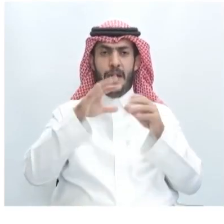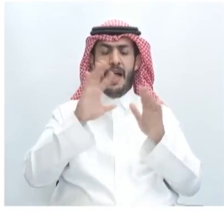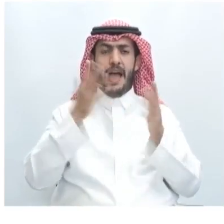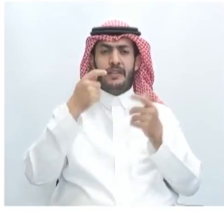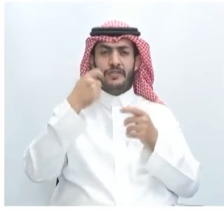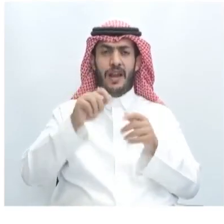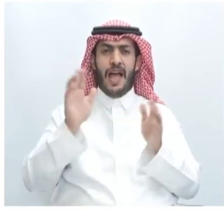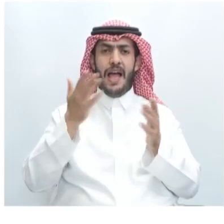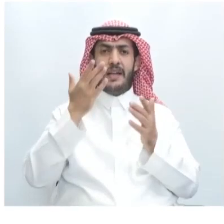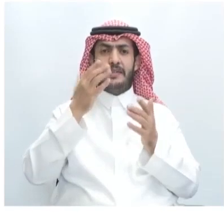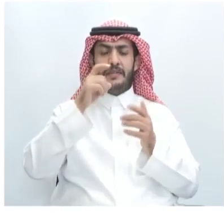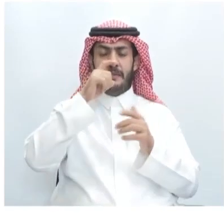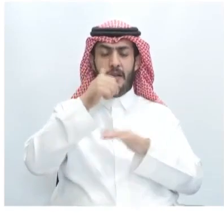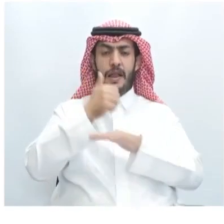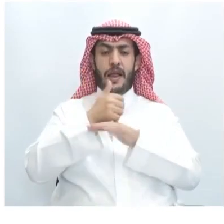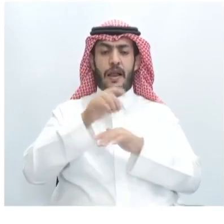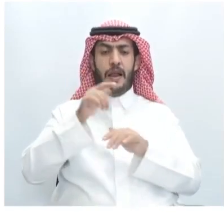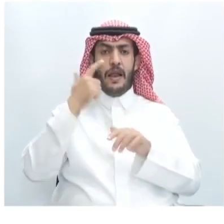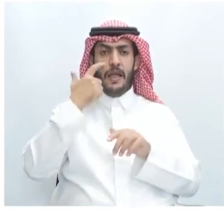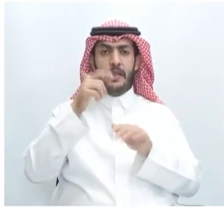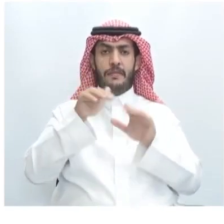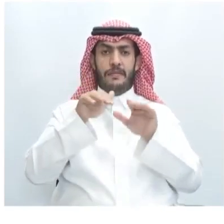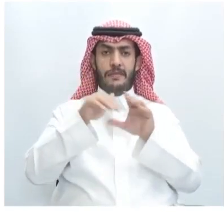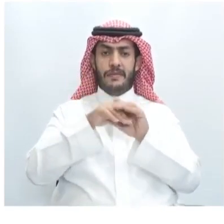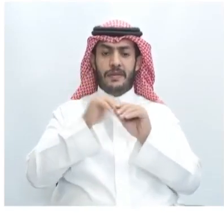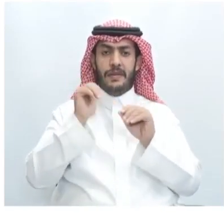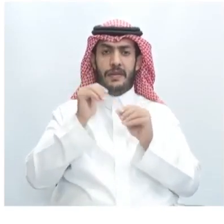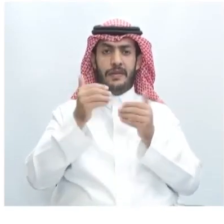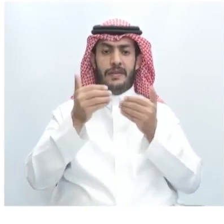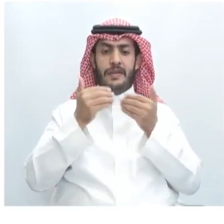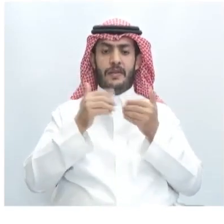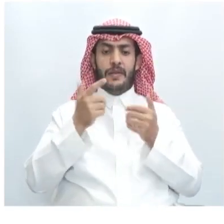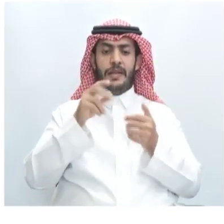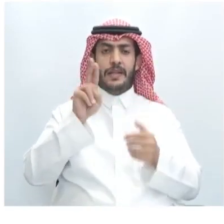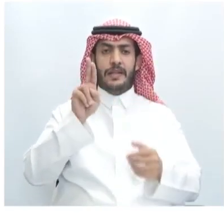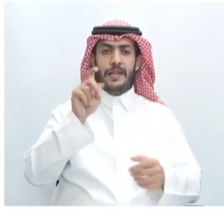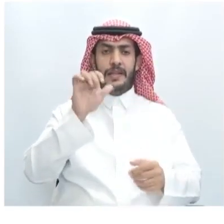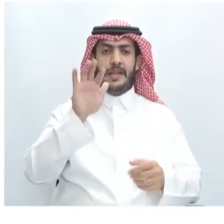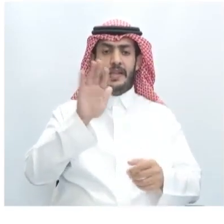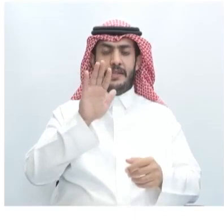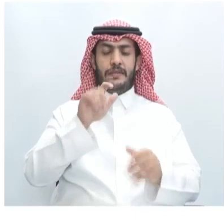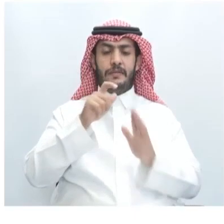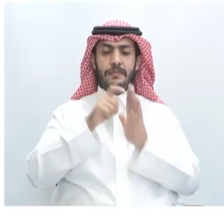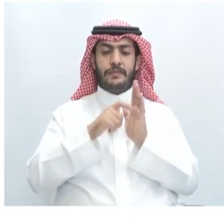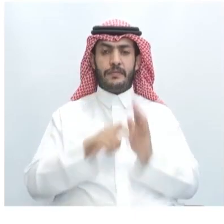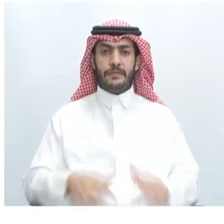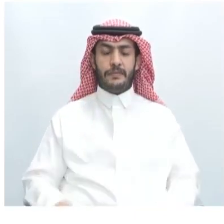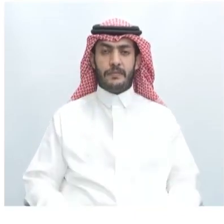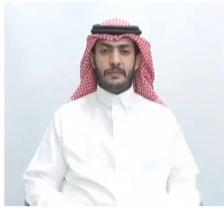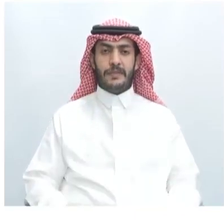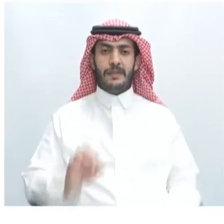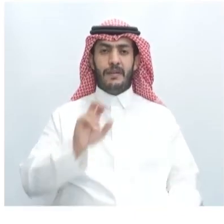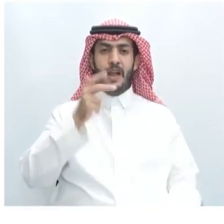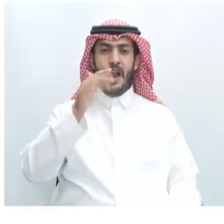وشرائه وهي قاعده النهي عن التدليس ان هي عن التدليس وكذلك من القواعد عدم